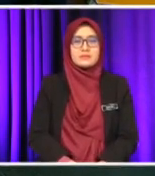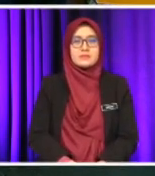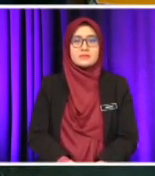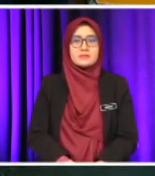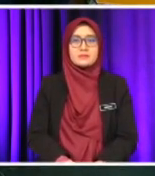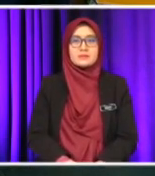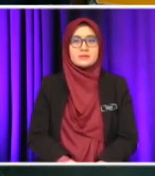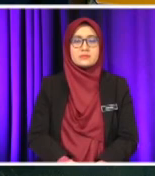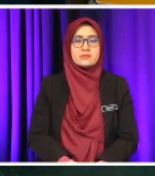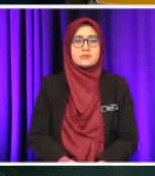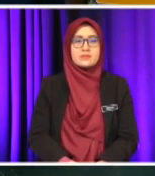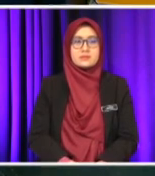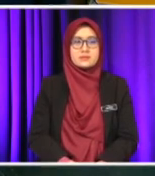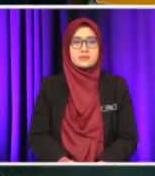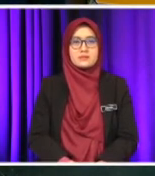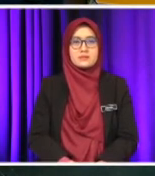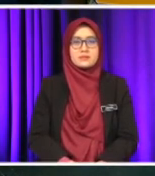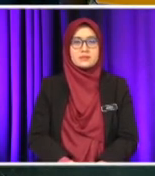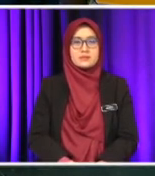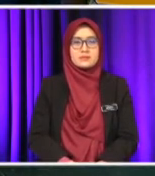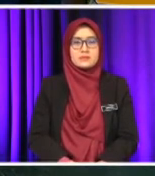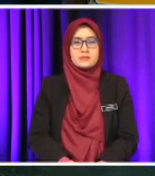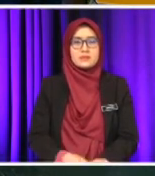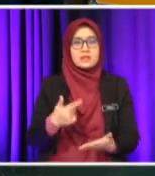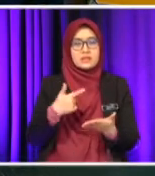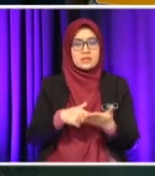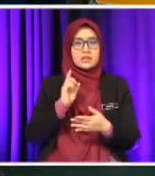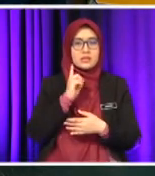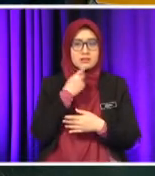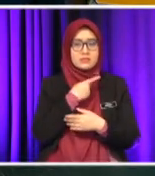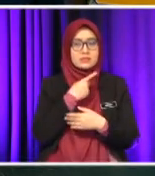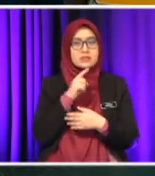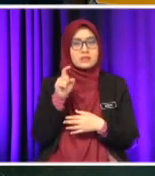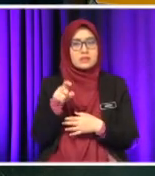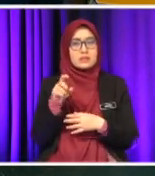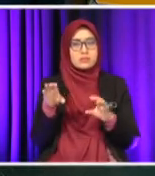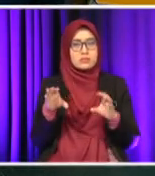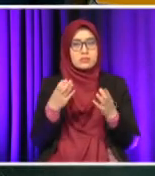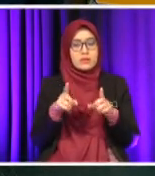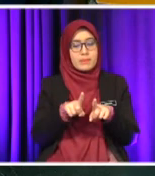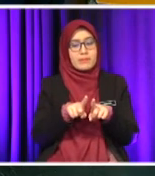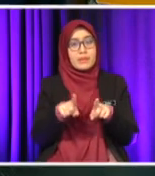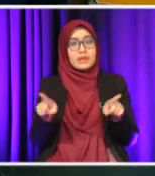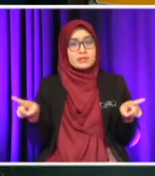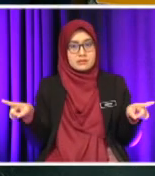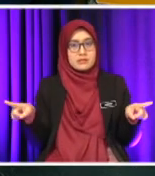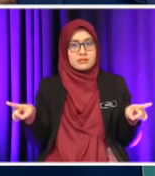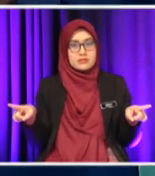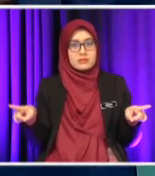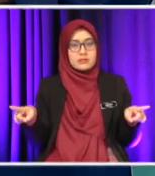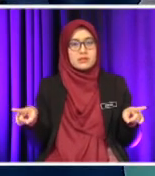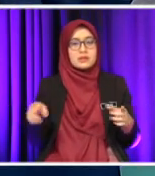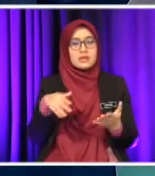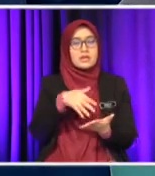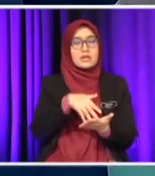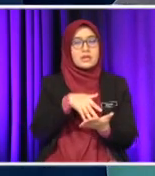kemudian kita penuh juga membuat perbandingan kekuatan dan kelemahan produk tadi dan nilai produk dan